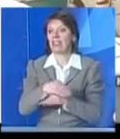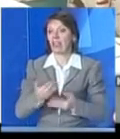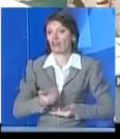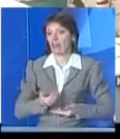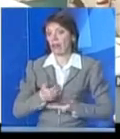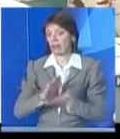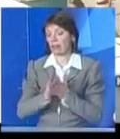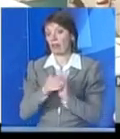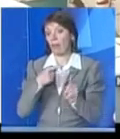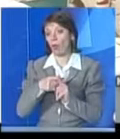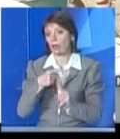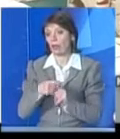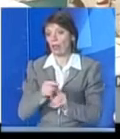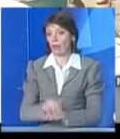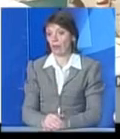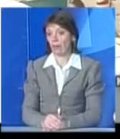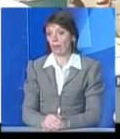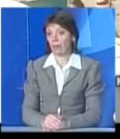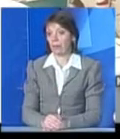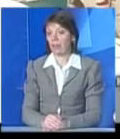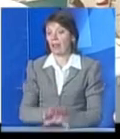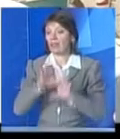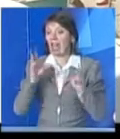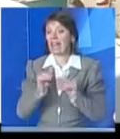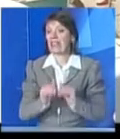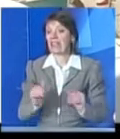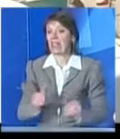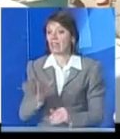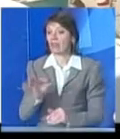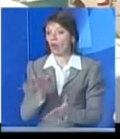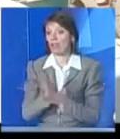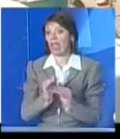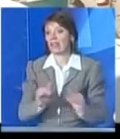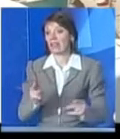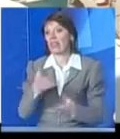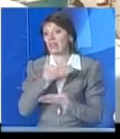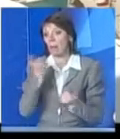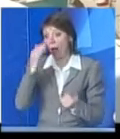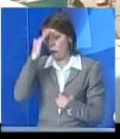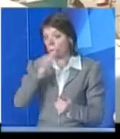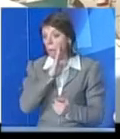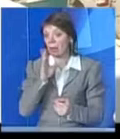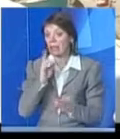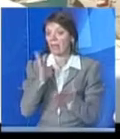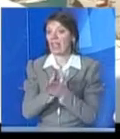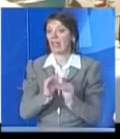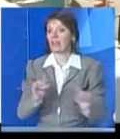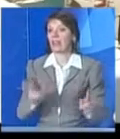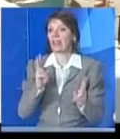складається позитивно, скажімо, в дитячому, не всіх є дитинство. Тому що є діти, яких немає батьків, є діти, яких батьки,